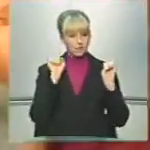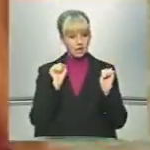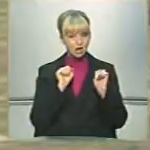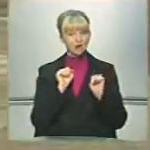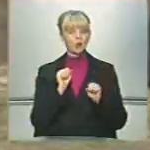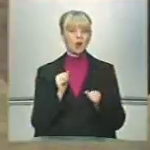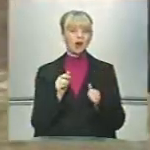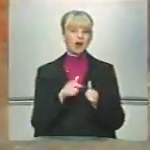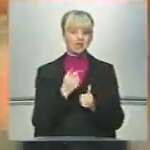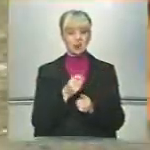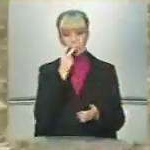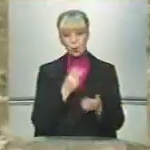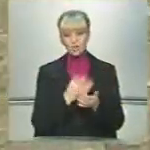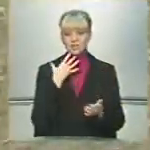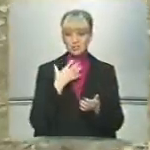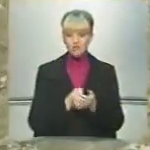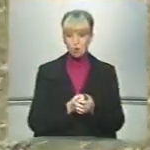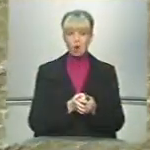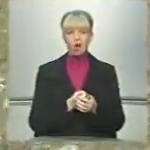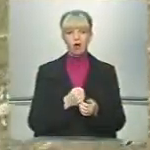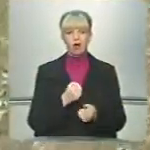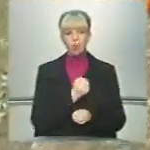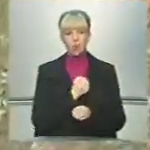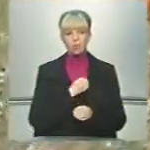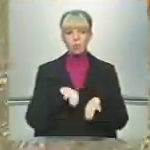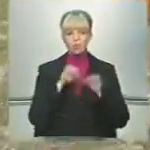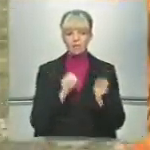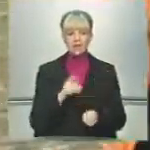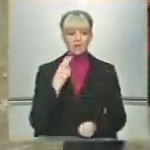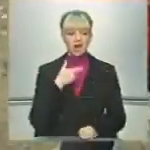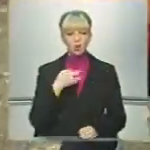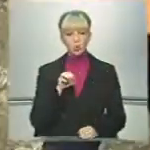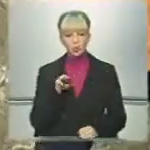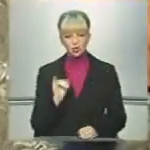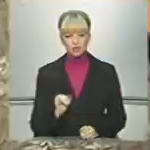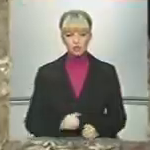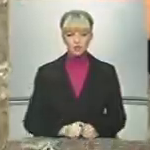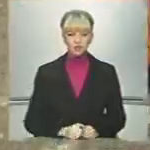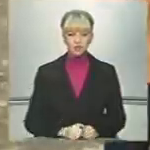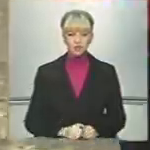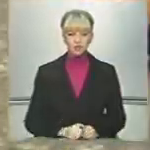турніку та продемонструвати своє бойове мистецтво на груші.